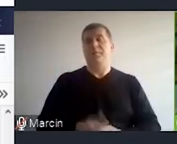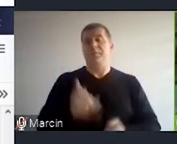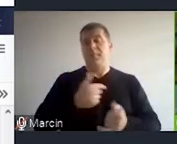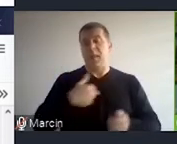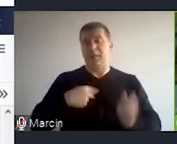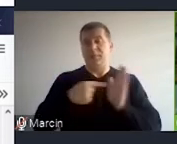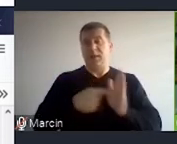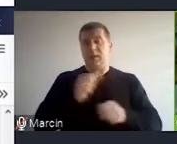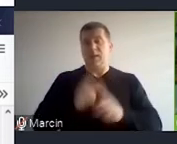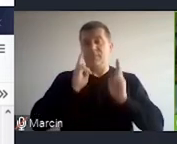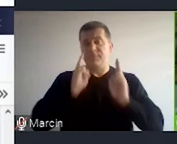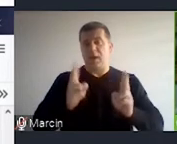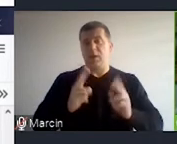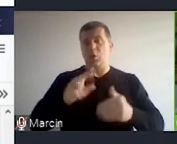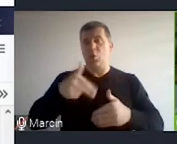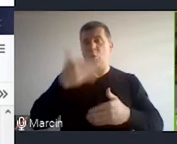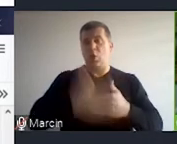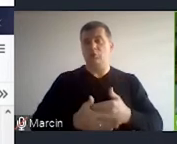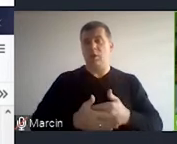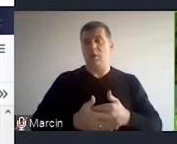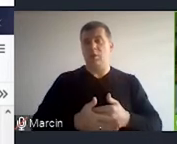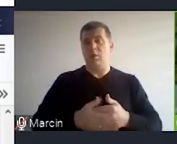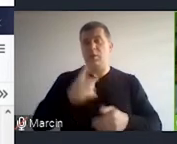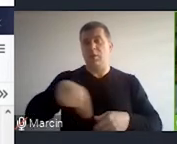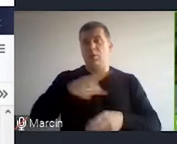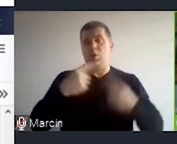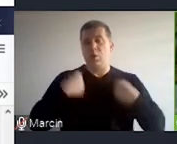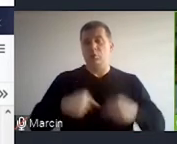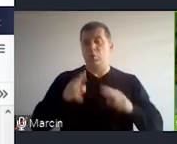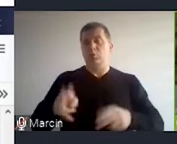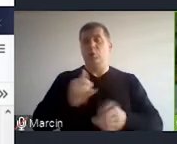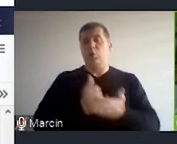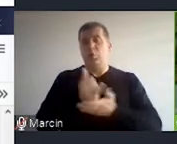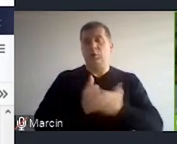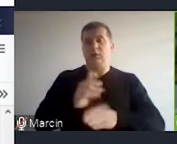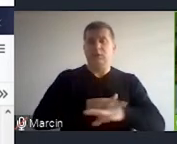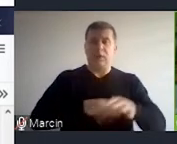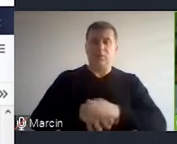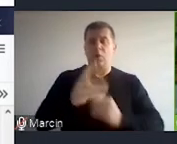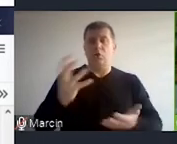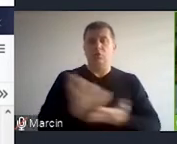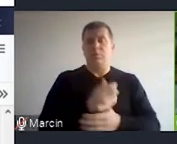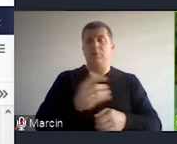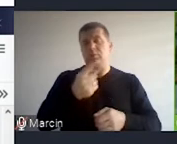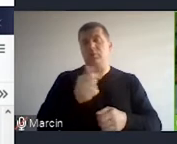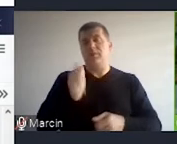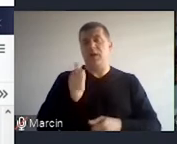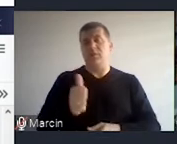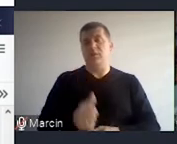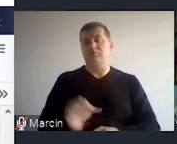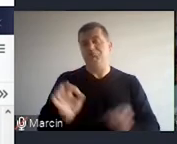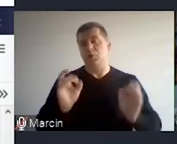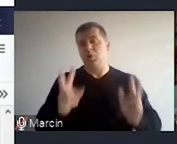jest faktyczne ukończenie przez uczestników jakiegoś kursu zawodowego i uzyskanie kwalifikacji,